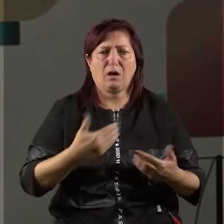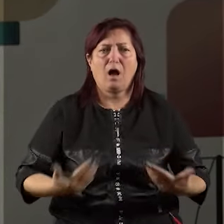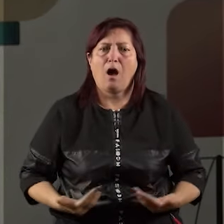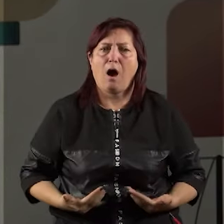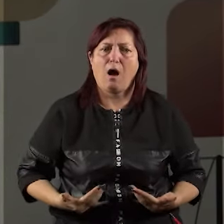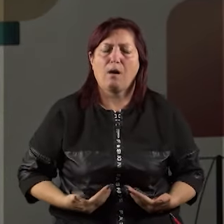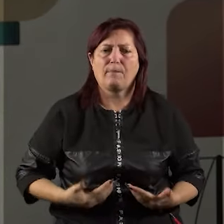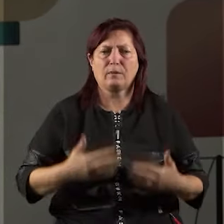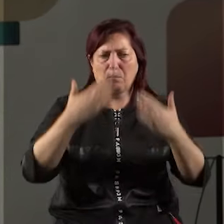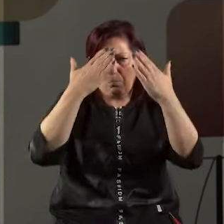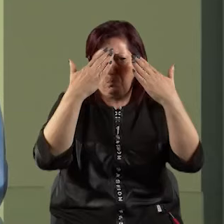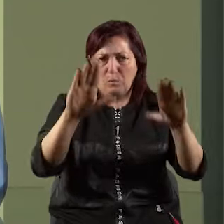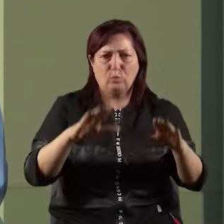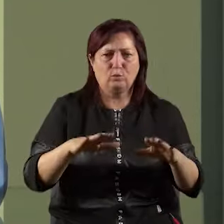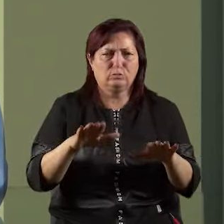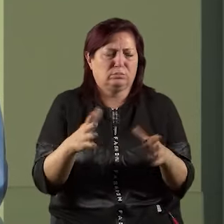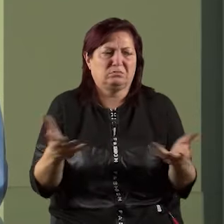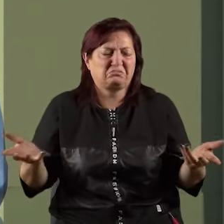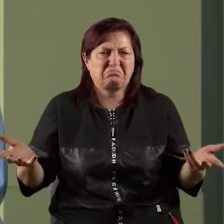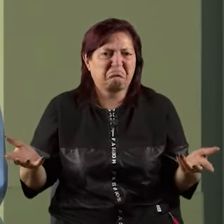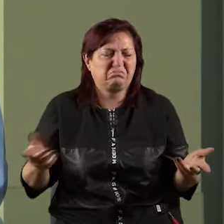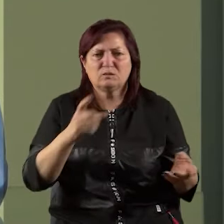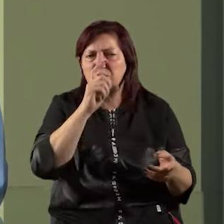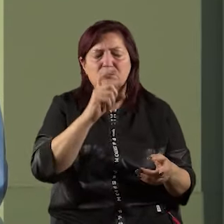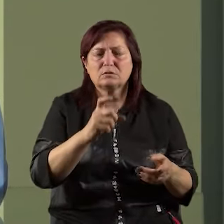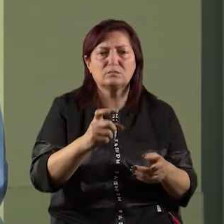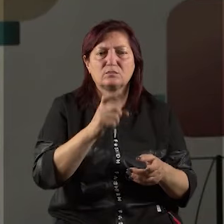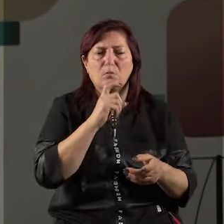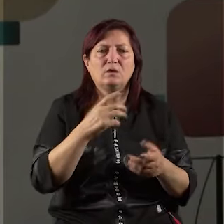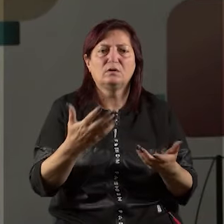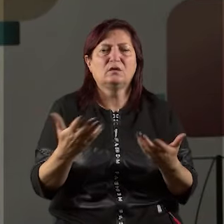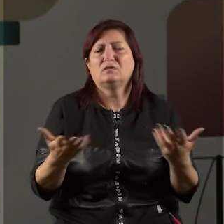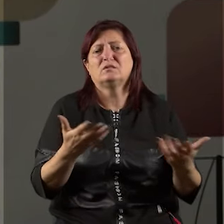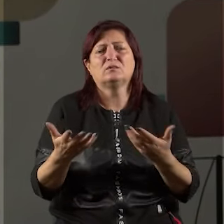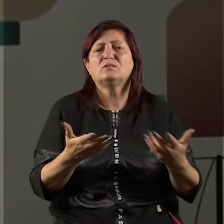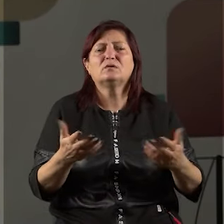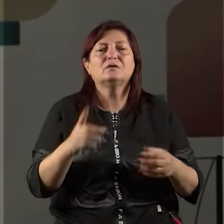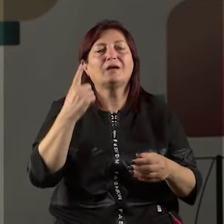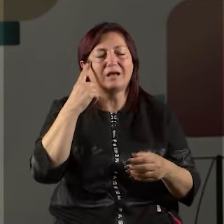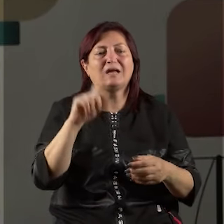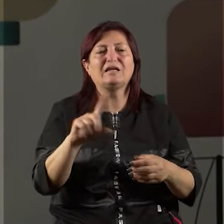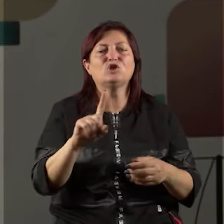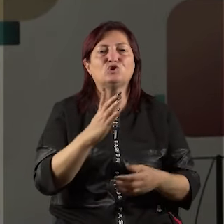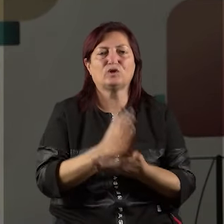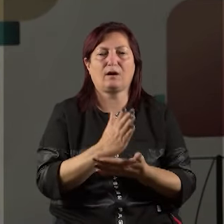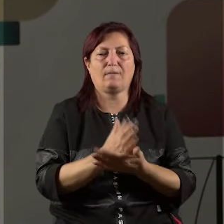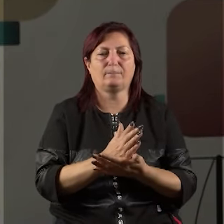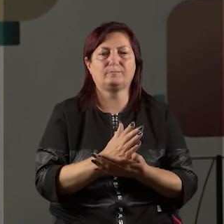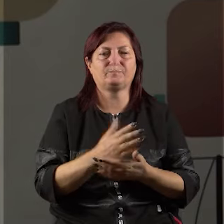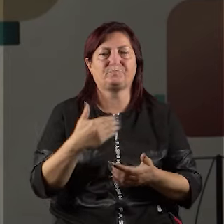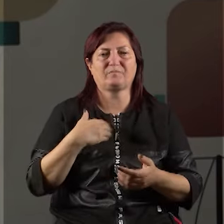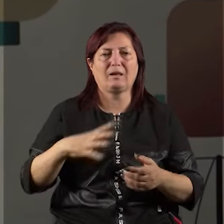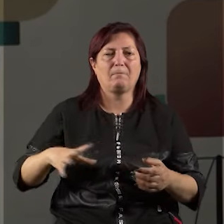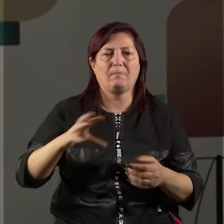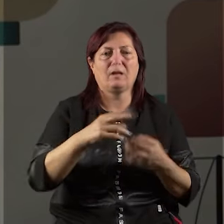ուրիշ հասարակարգի մեջ, չգիտեմ, նախաձեռնողական եւ այլն եւ այլն։ Հետո գիտեք ինչ կա, մենք